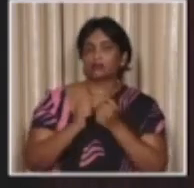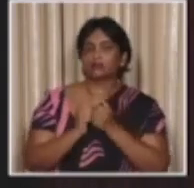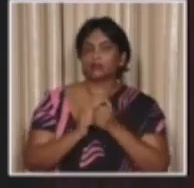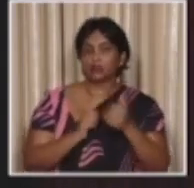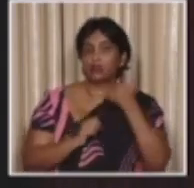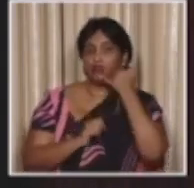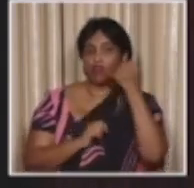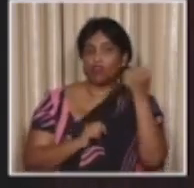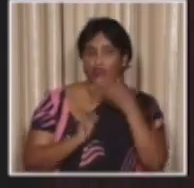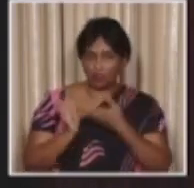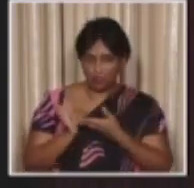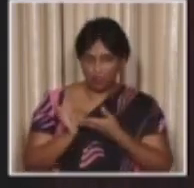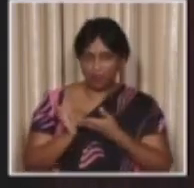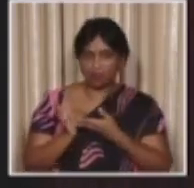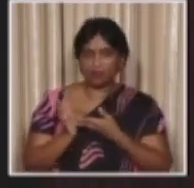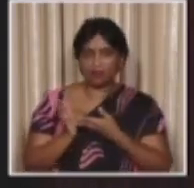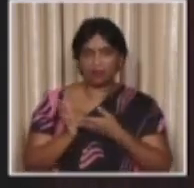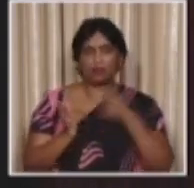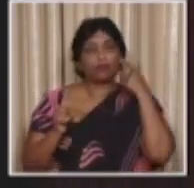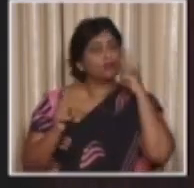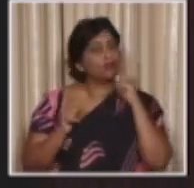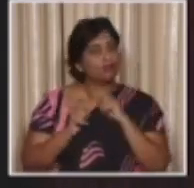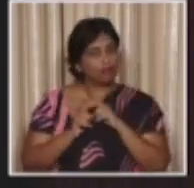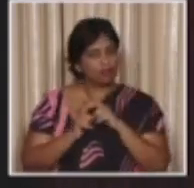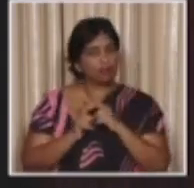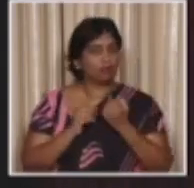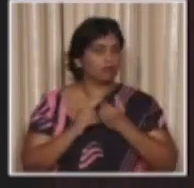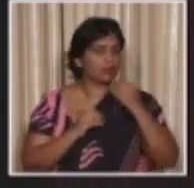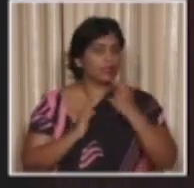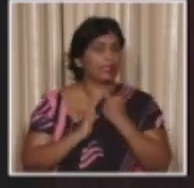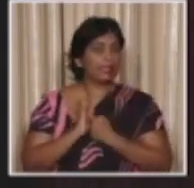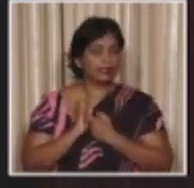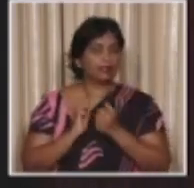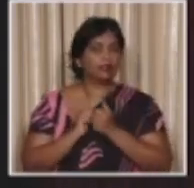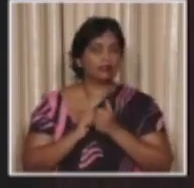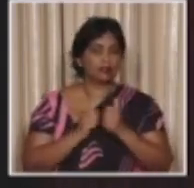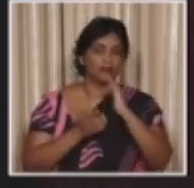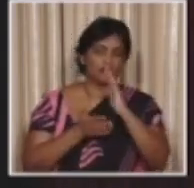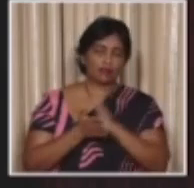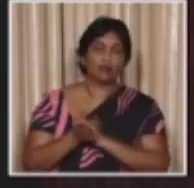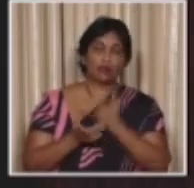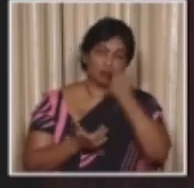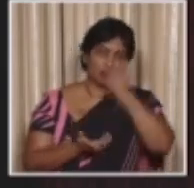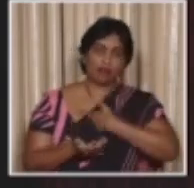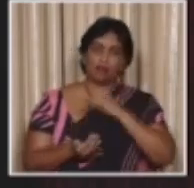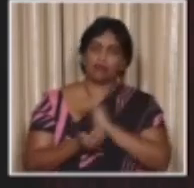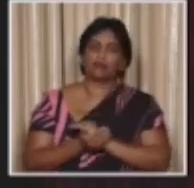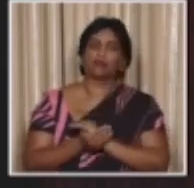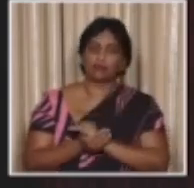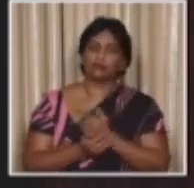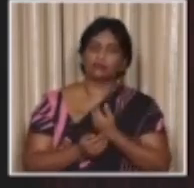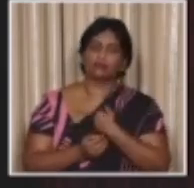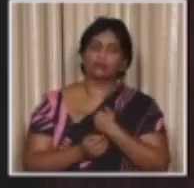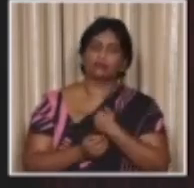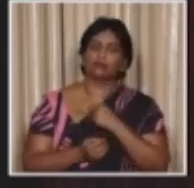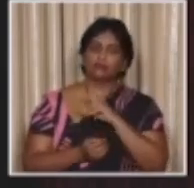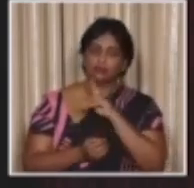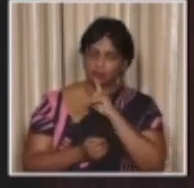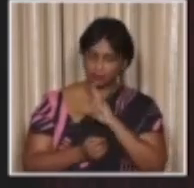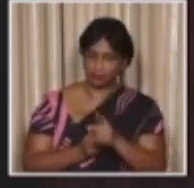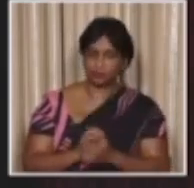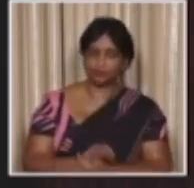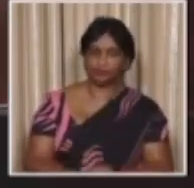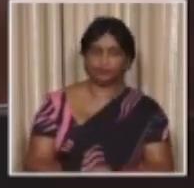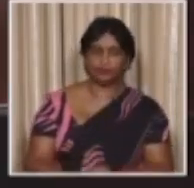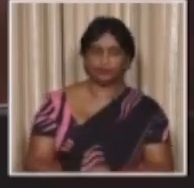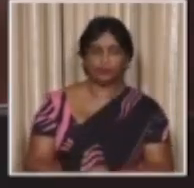මේ දුරකථන අංකෙත් තියෙනවා මේ සම්බන්ධයෙන් මට ඉදිරියේදී නීතිමය කටයුතු කරලා දෙන්න මගේ ආරක්ෂාව තහවුරු කරන්න කියන ඉල්ලීම මම ඔබතුමාගෙන් ඉල්ලනවා